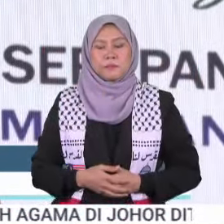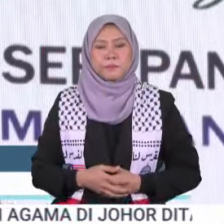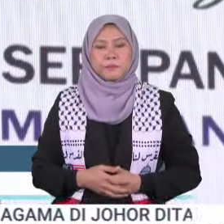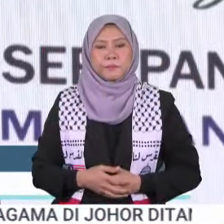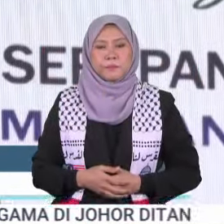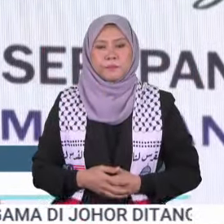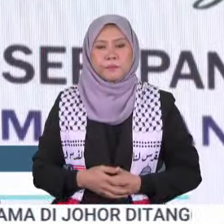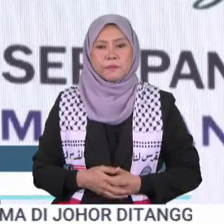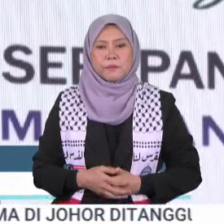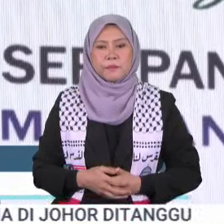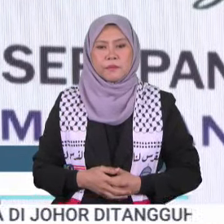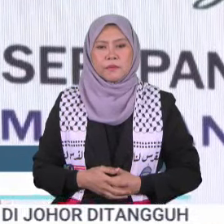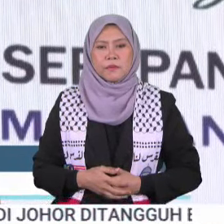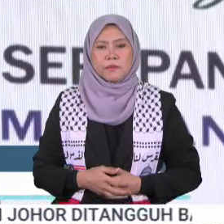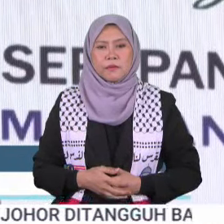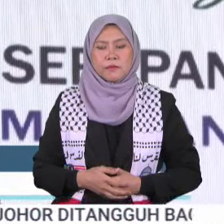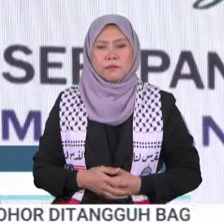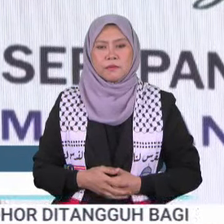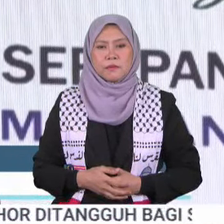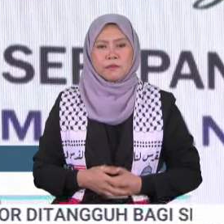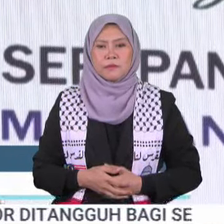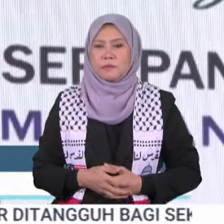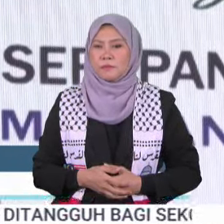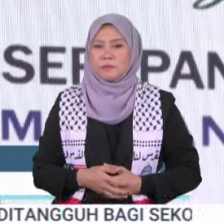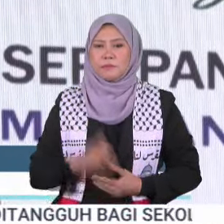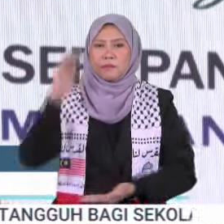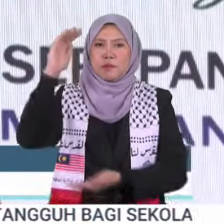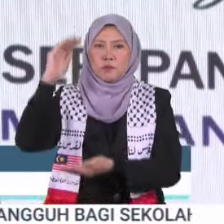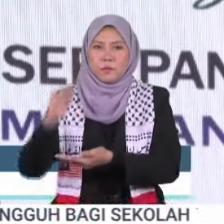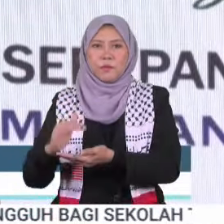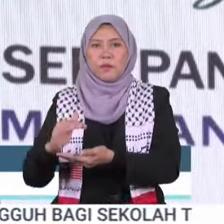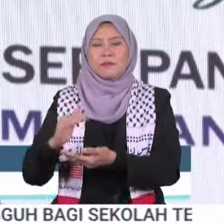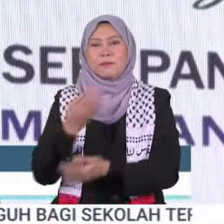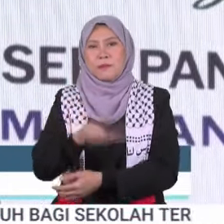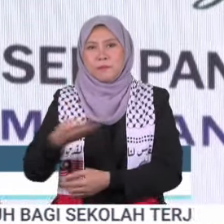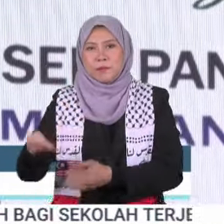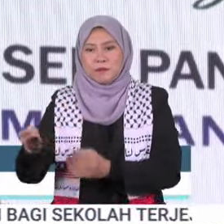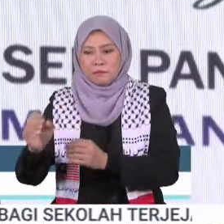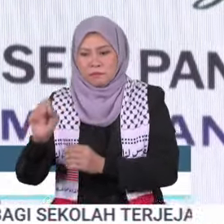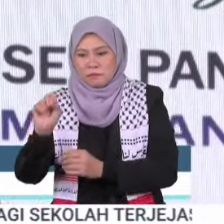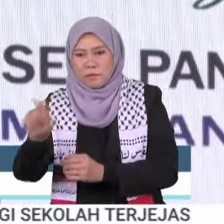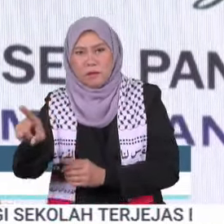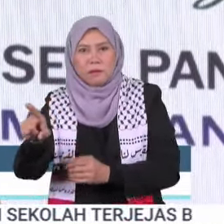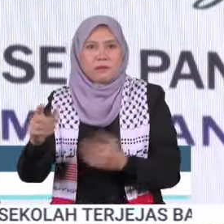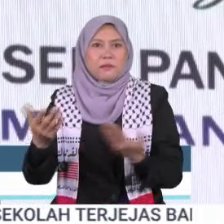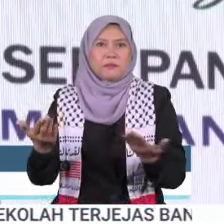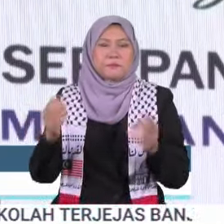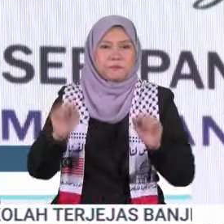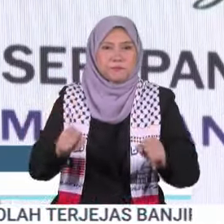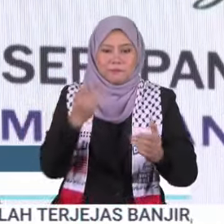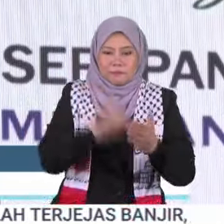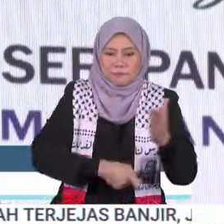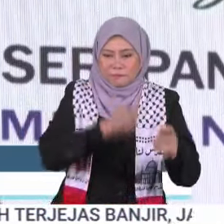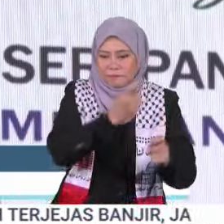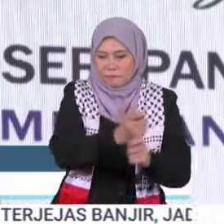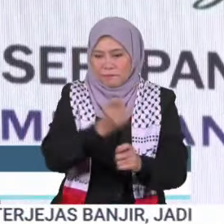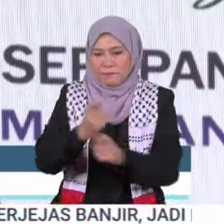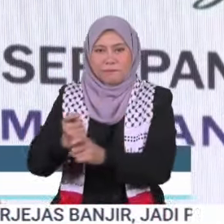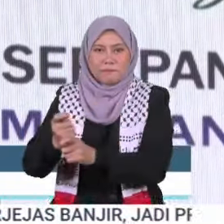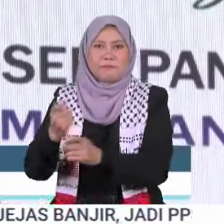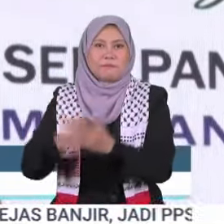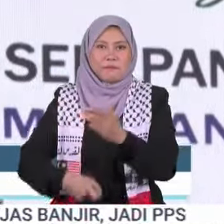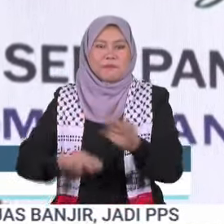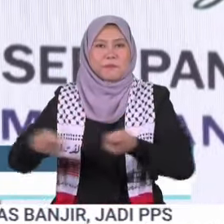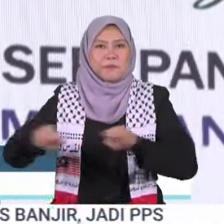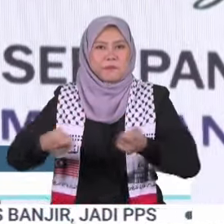negeri, mengurangkan pengangguran, mengurangkan kadar inflasi, menstabilkan harga barangan dan yang paling